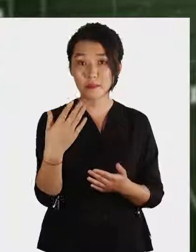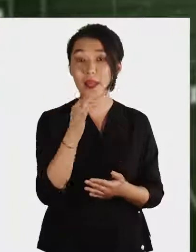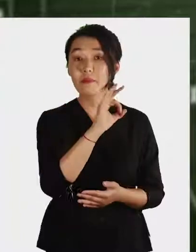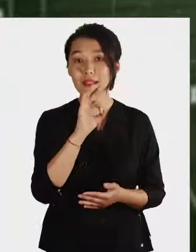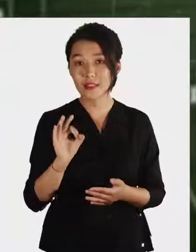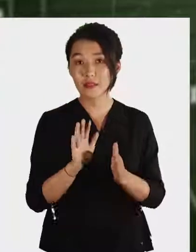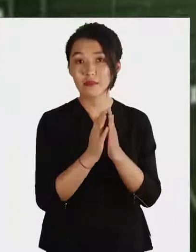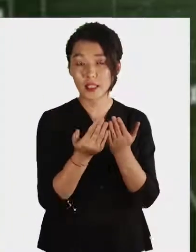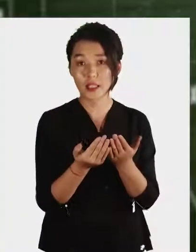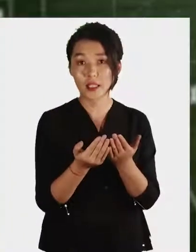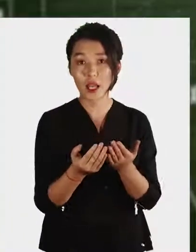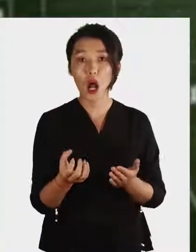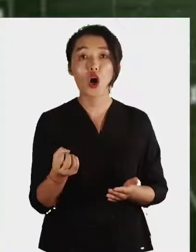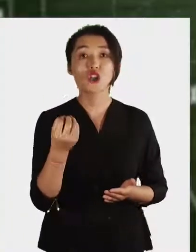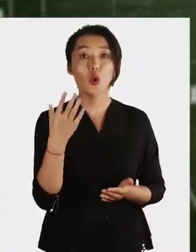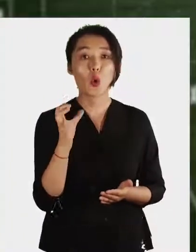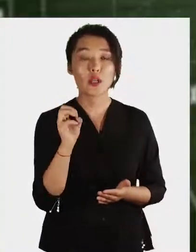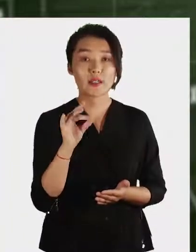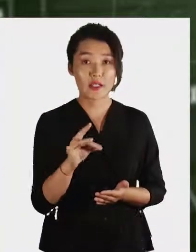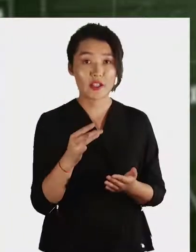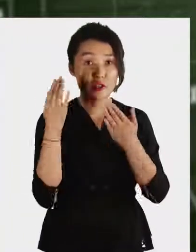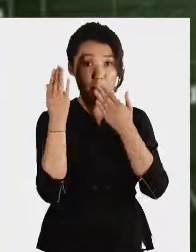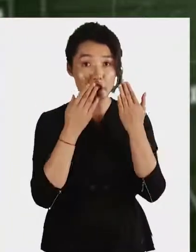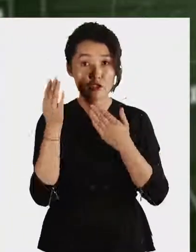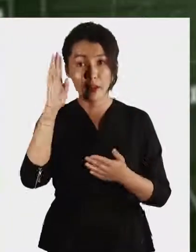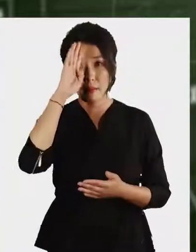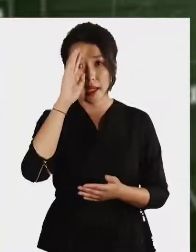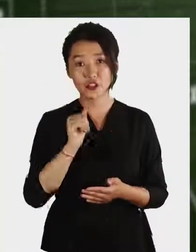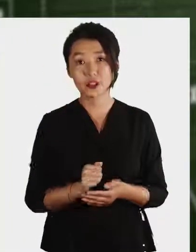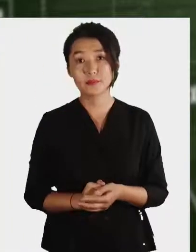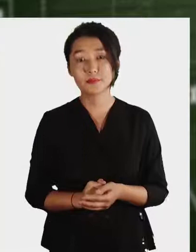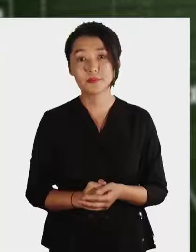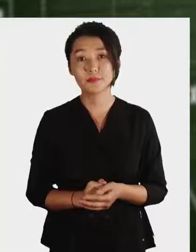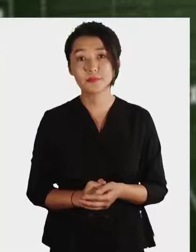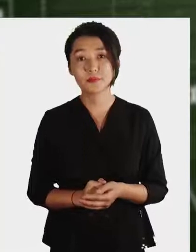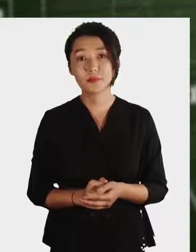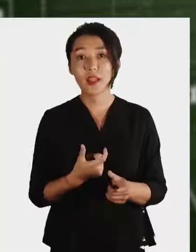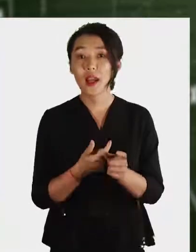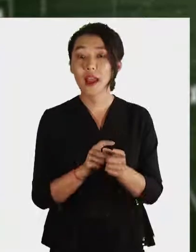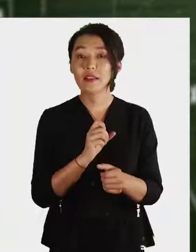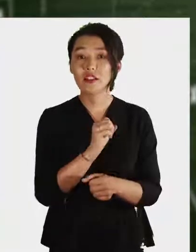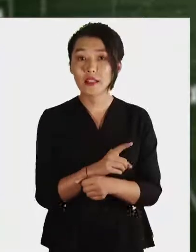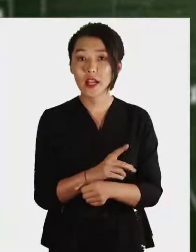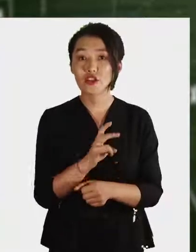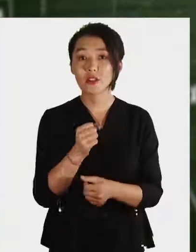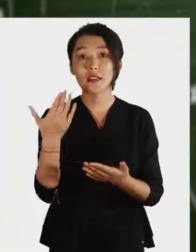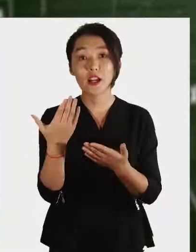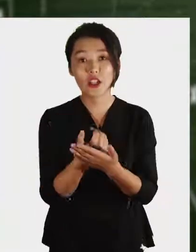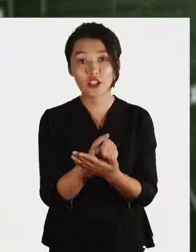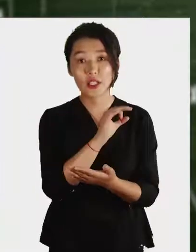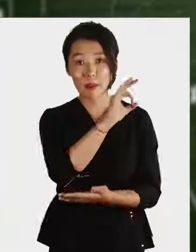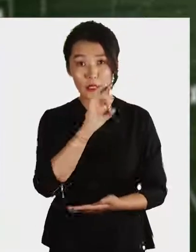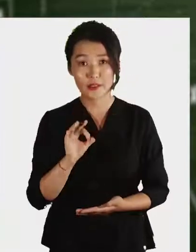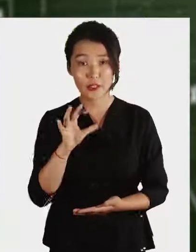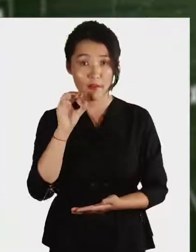25% книги. Сколько страниц прочитал мальчик? Это задача на нахождение процентов